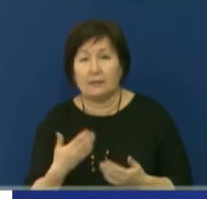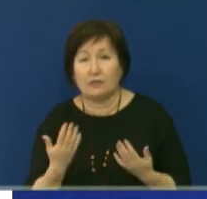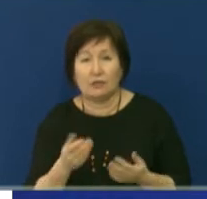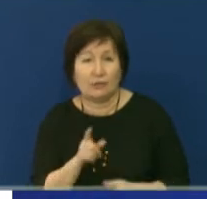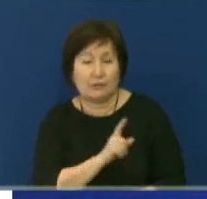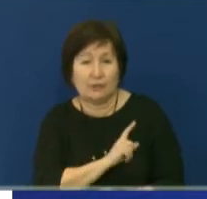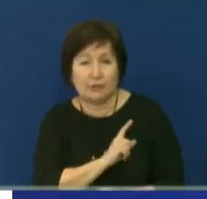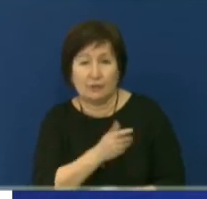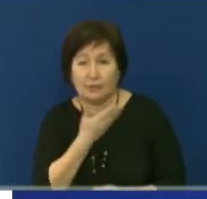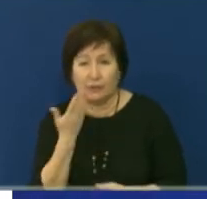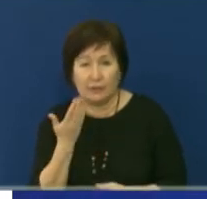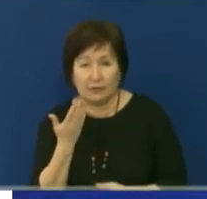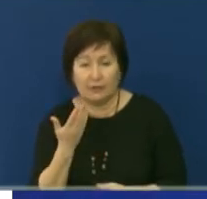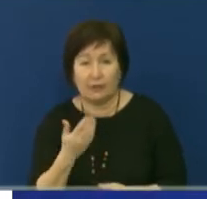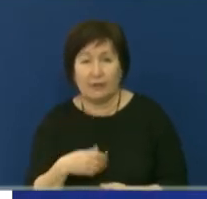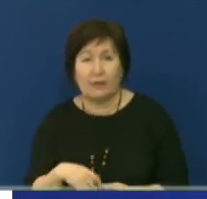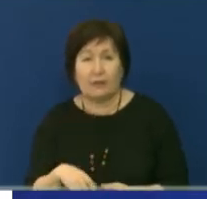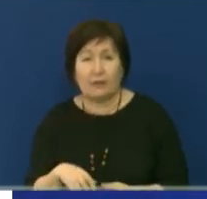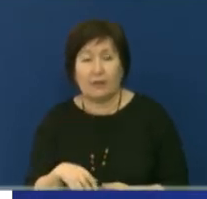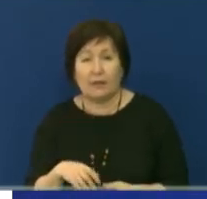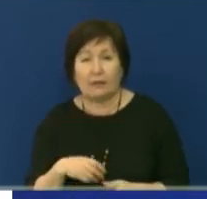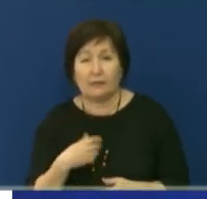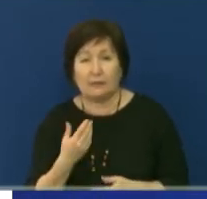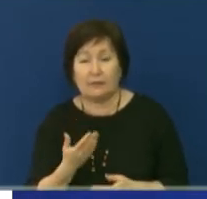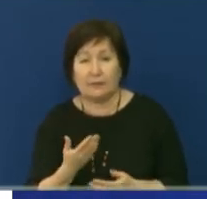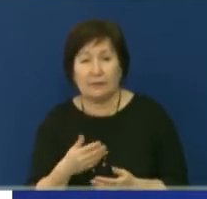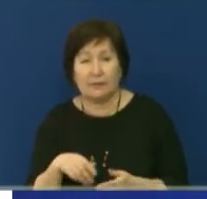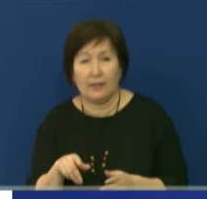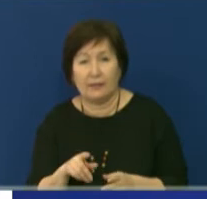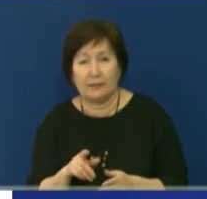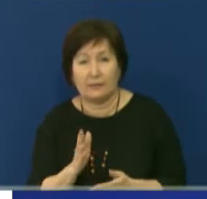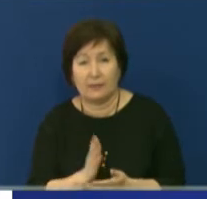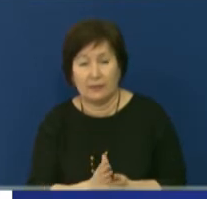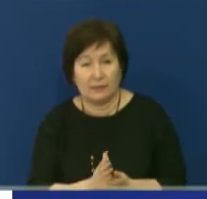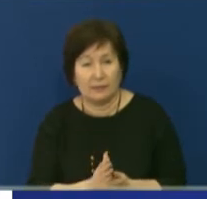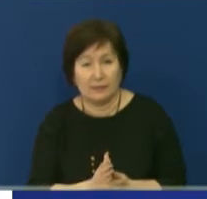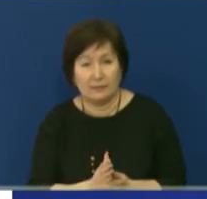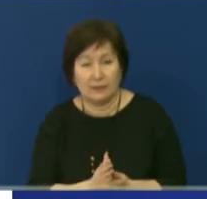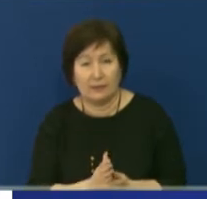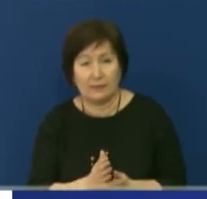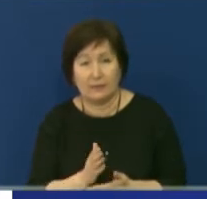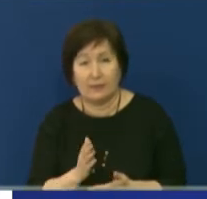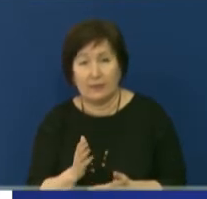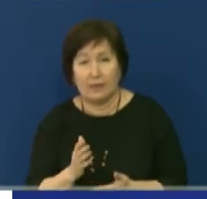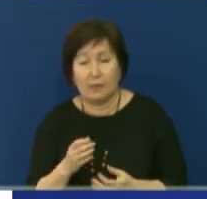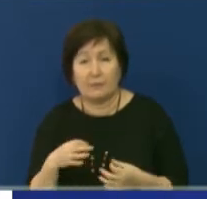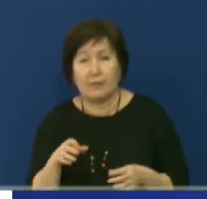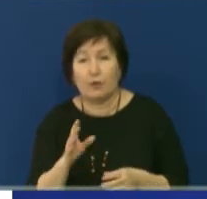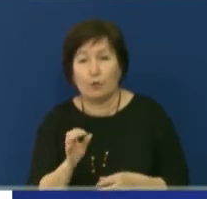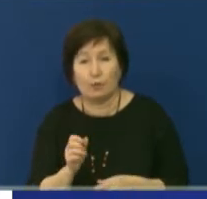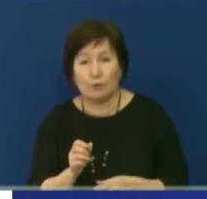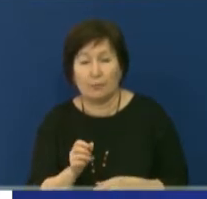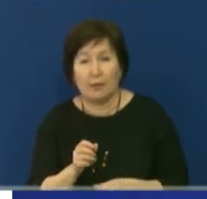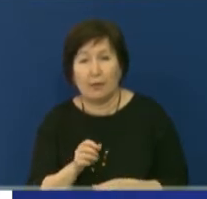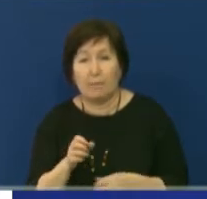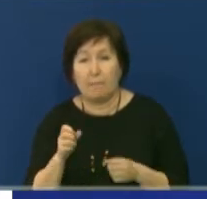защищен, не является, скажем так, абсолютно безопасным,